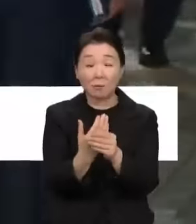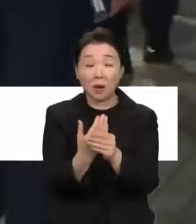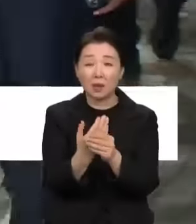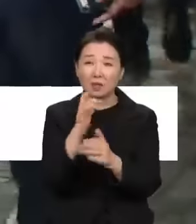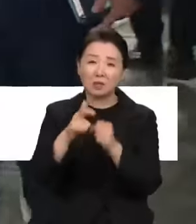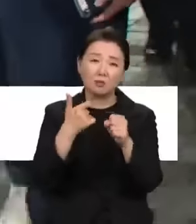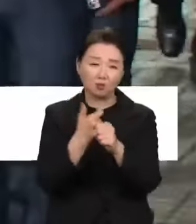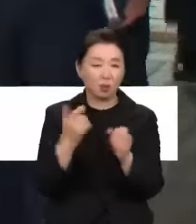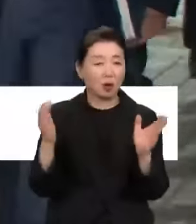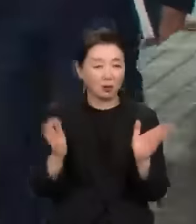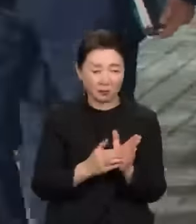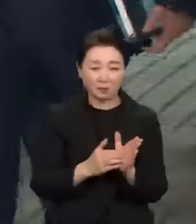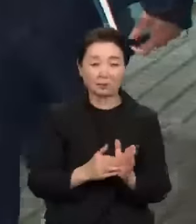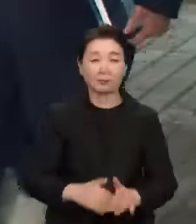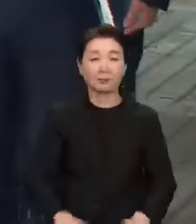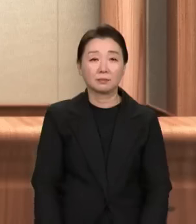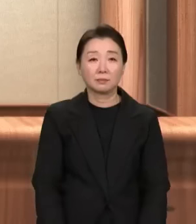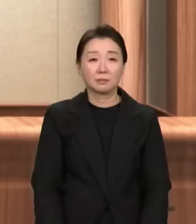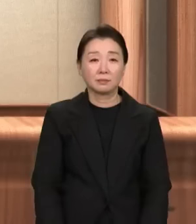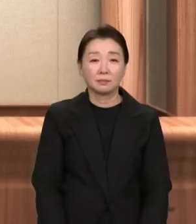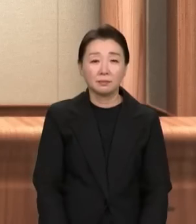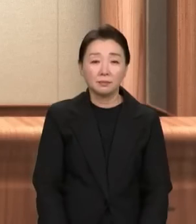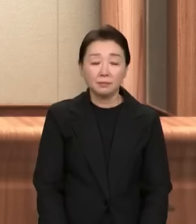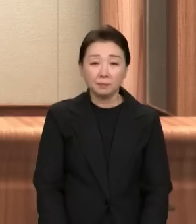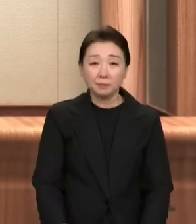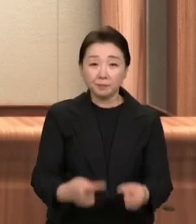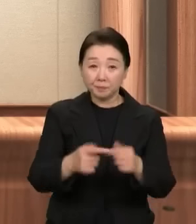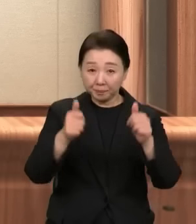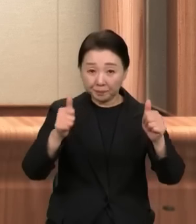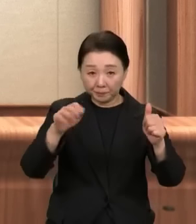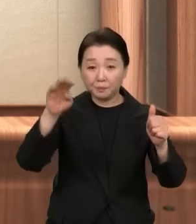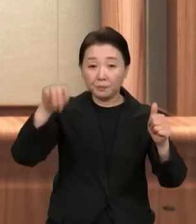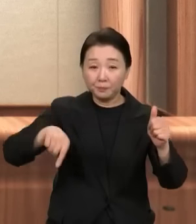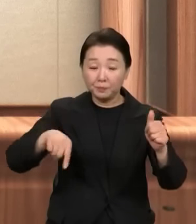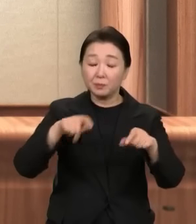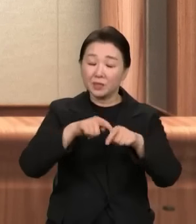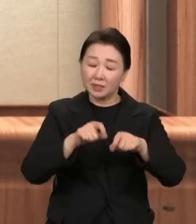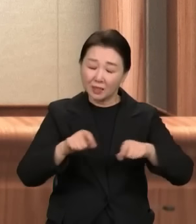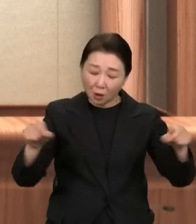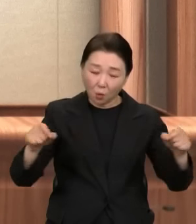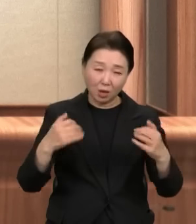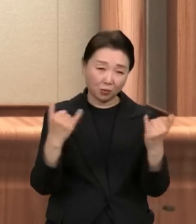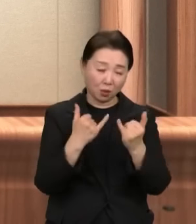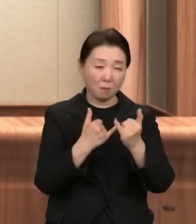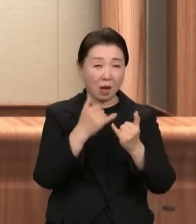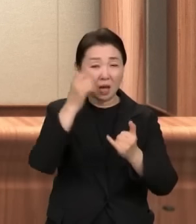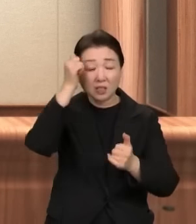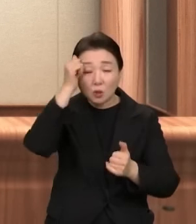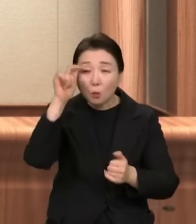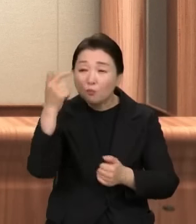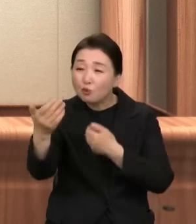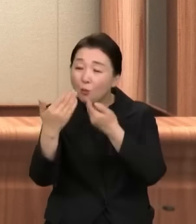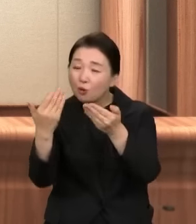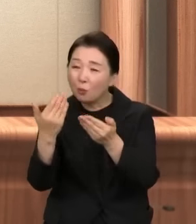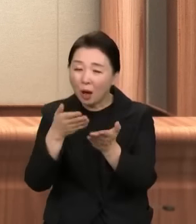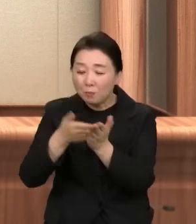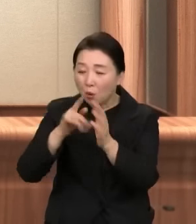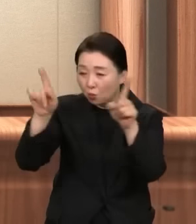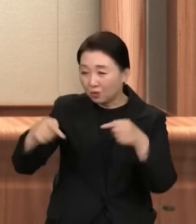16년이 지났다는 점에 주목했습니다. 1심 재판부는 오랜 시간이 지난 뒤 통화하며 기억을 묻고 변론 요지서를 준